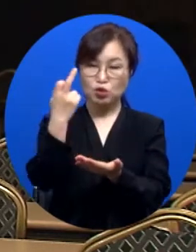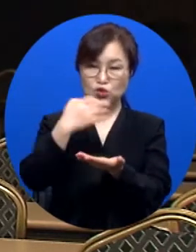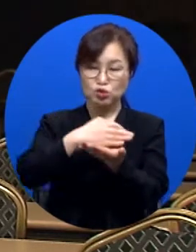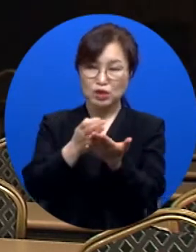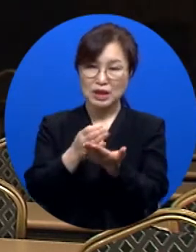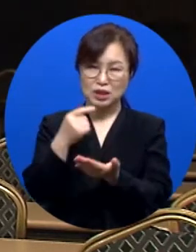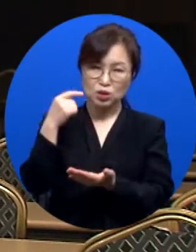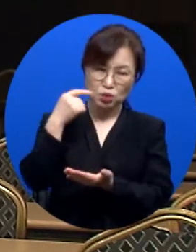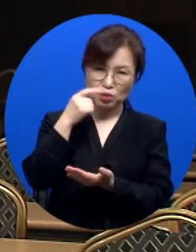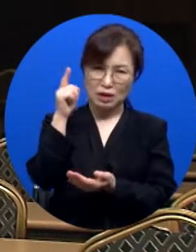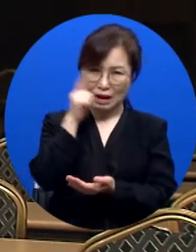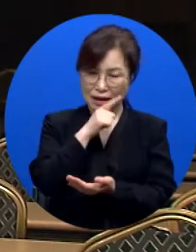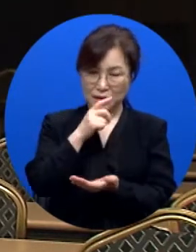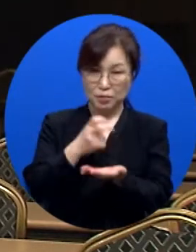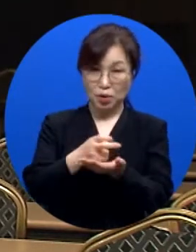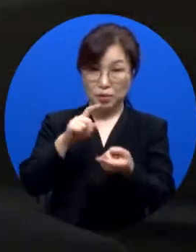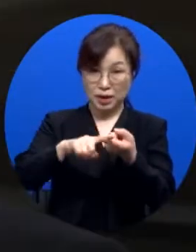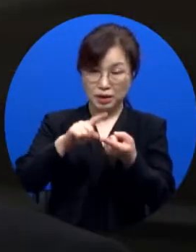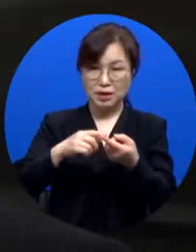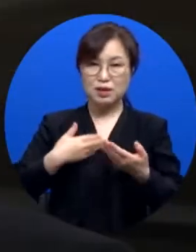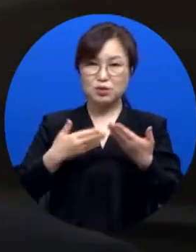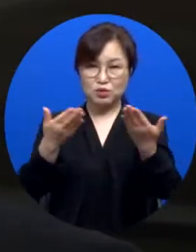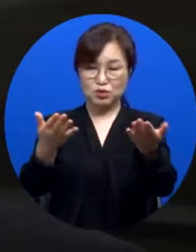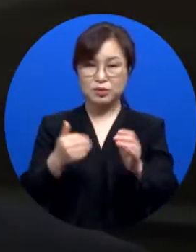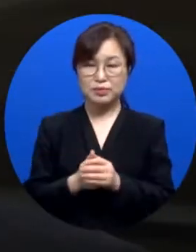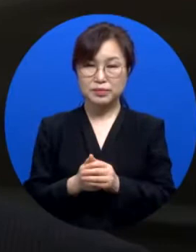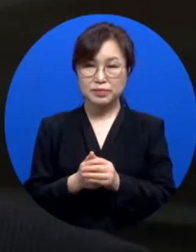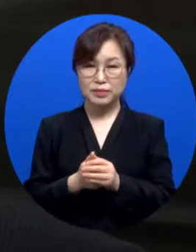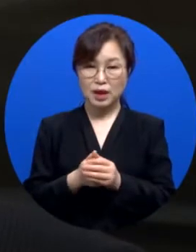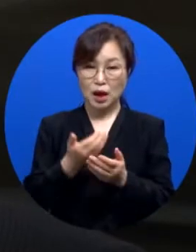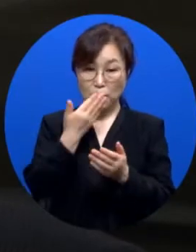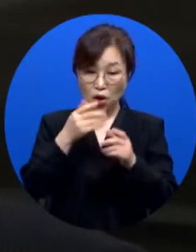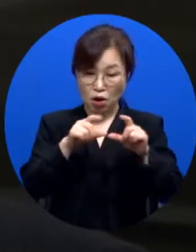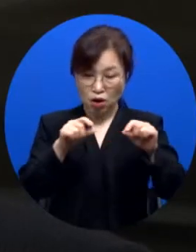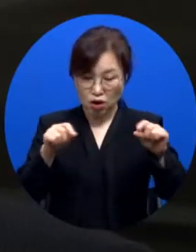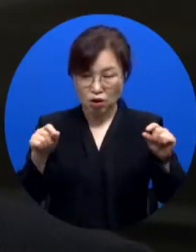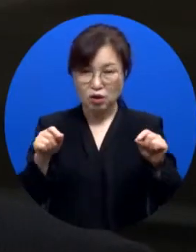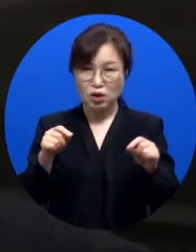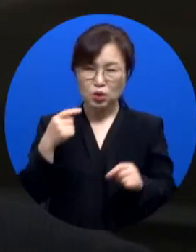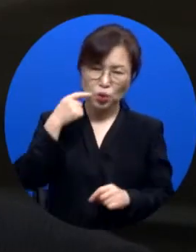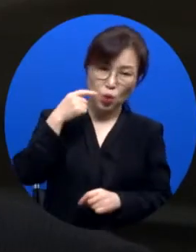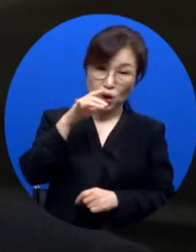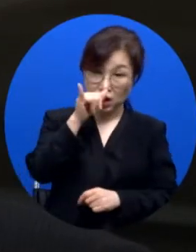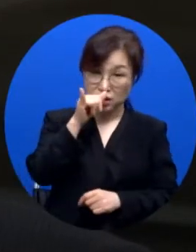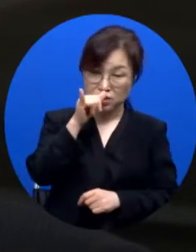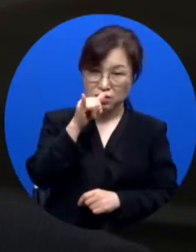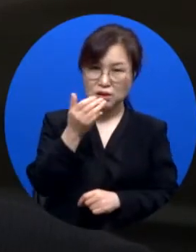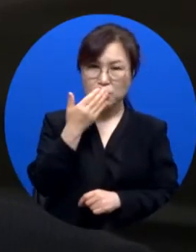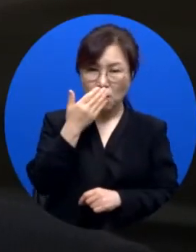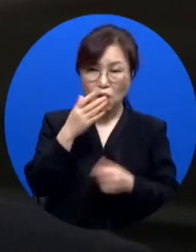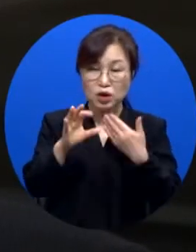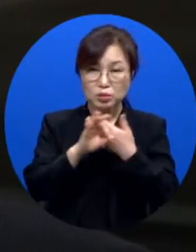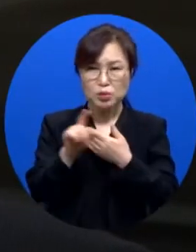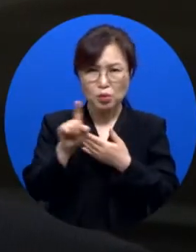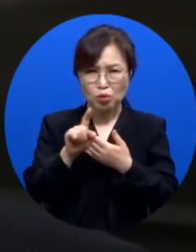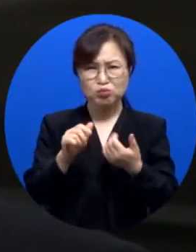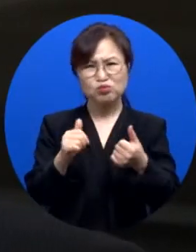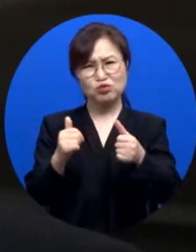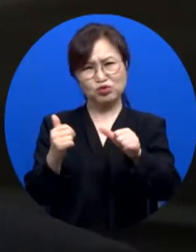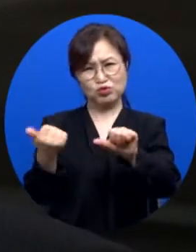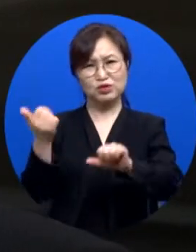여러분께 말씀드리겠습니다 음식의 토기의 수면은 교 음식을 장복하면 인사는 소설